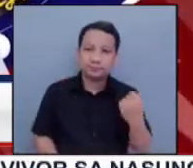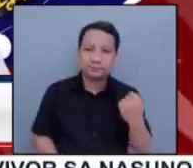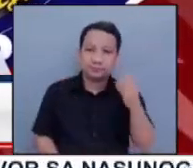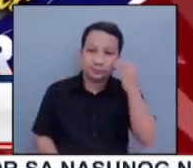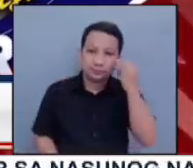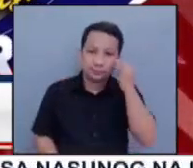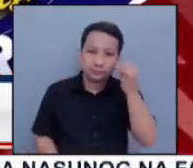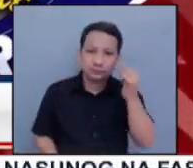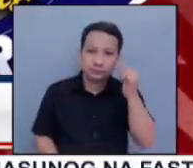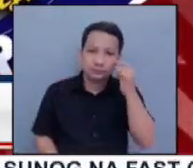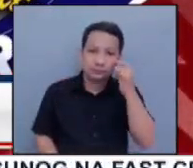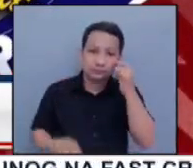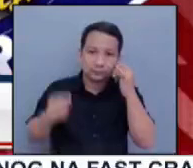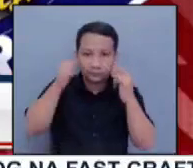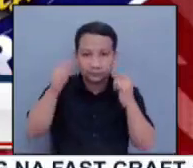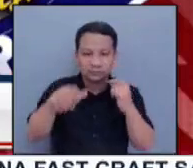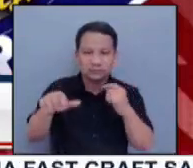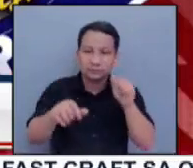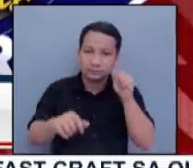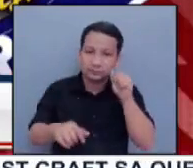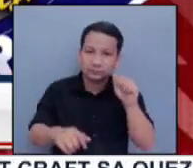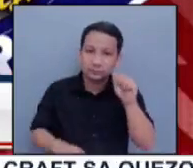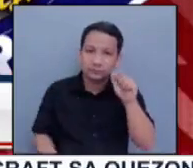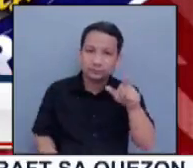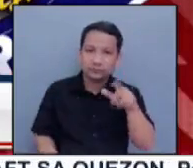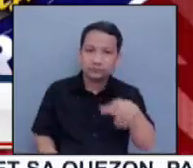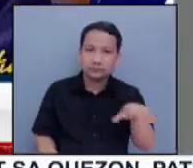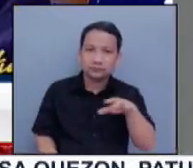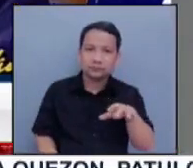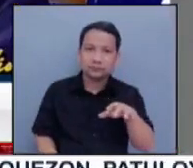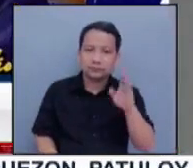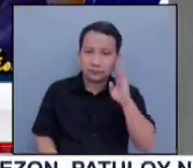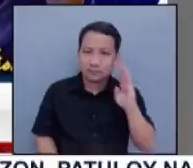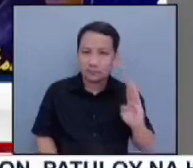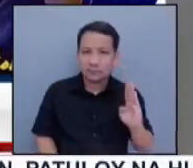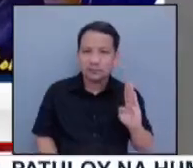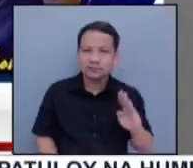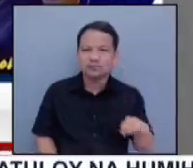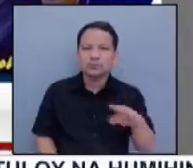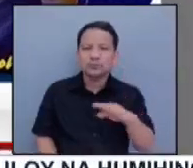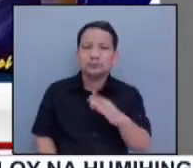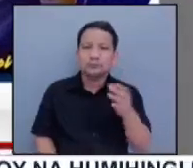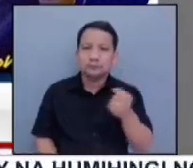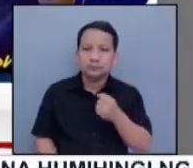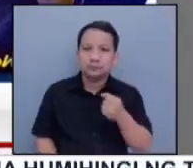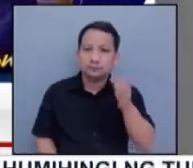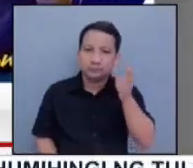Hagen Topacio, AR Philip Delarmino. Habang bronze medal naman ang nakuha ni na Carlos